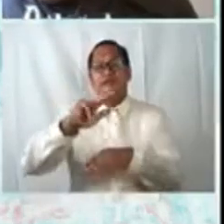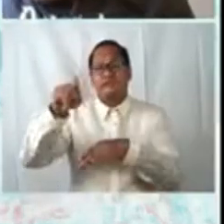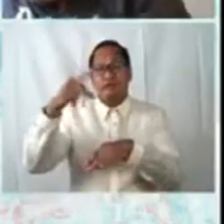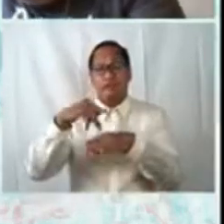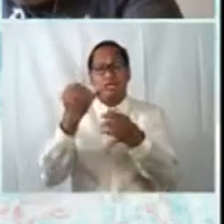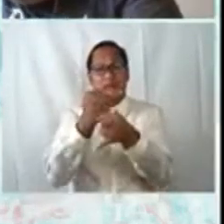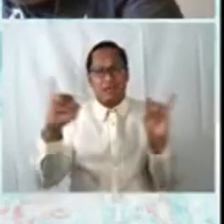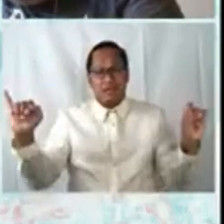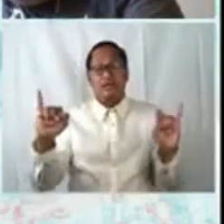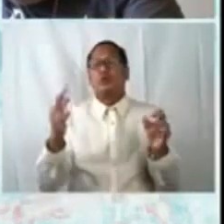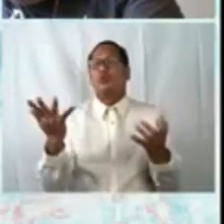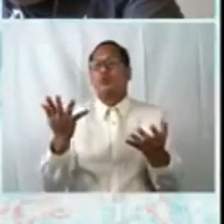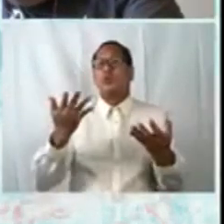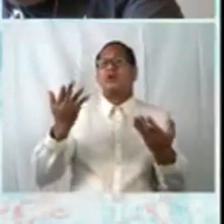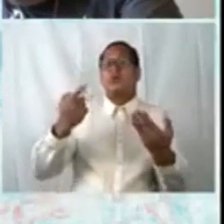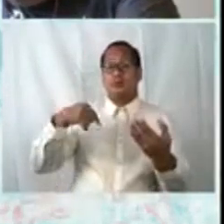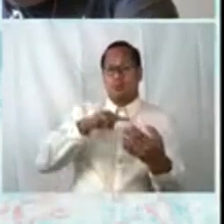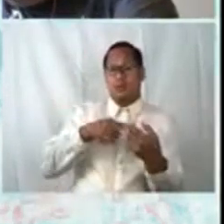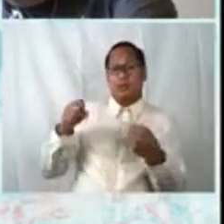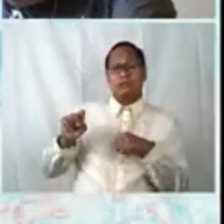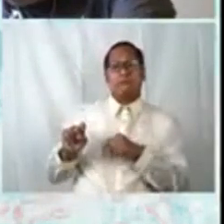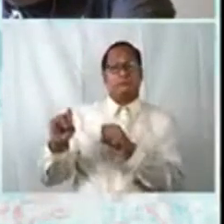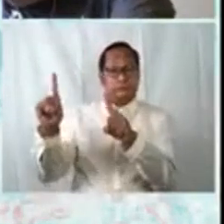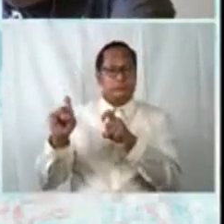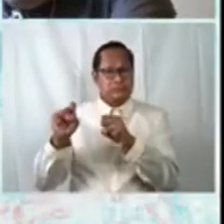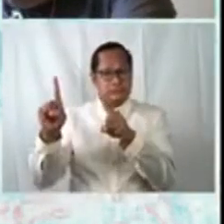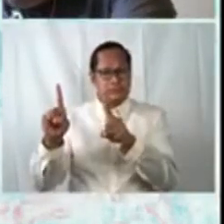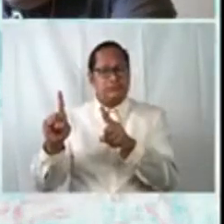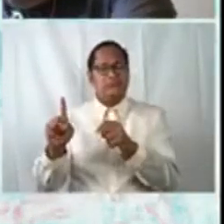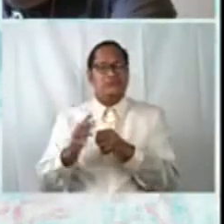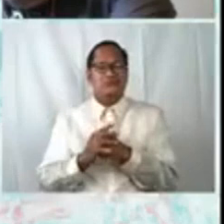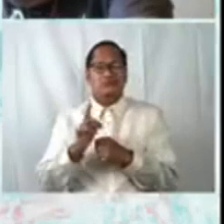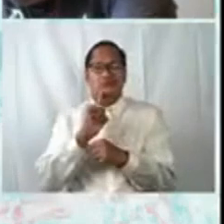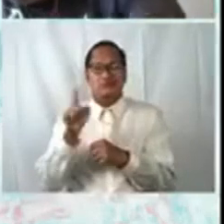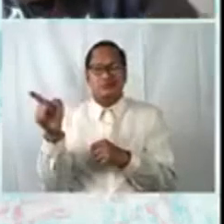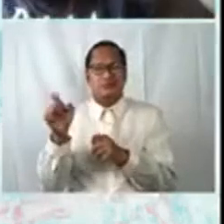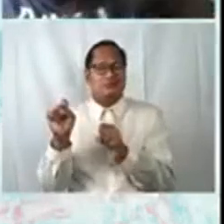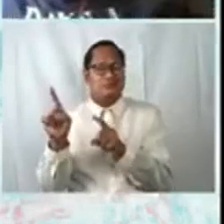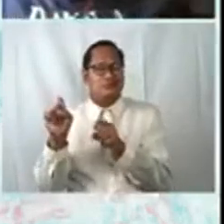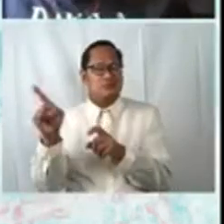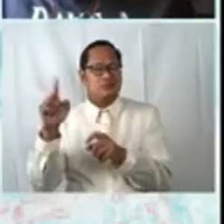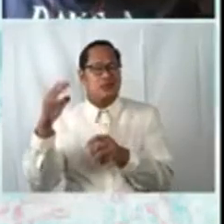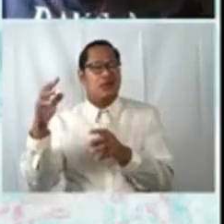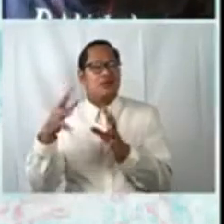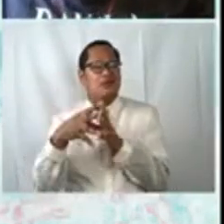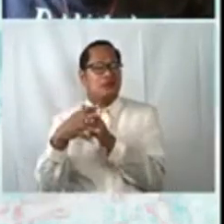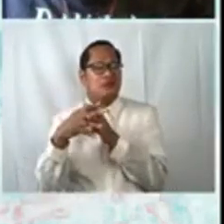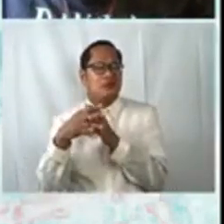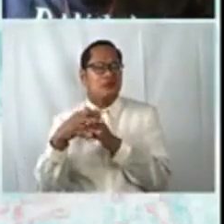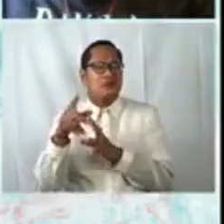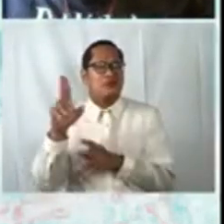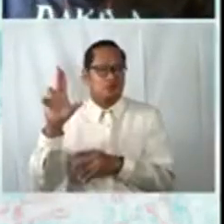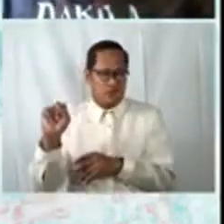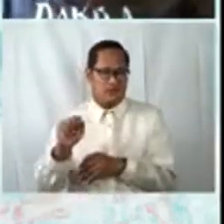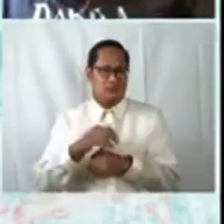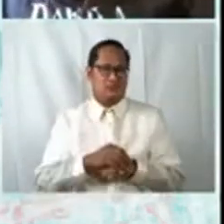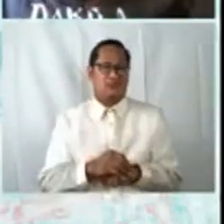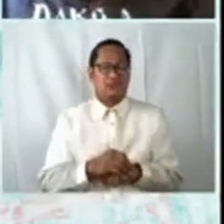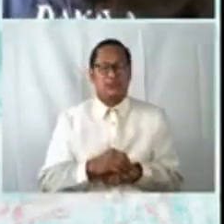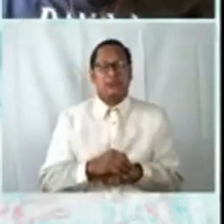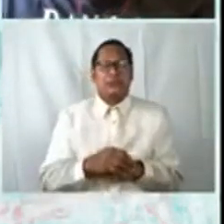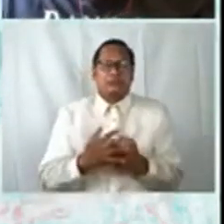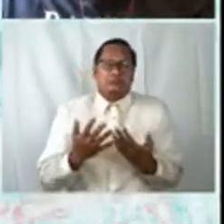binenta tayo sa mga parang sumisip-sip sa mga Amerikano. No? So, siguro